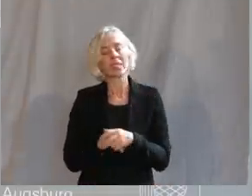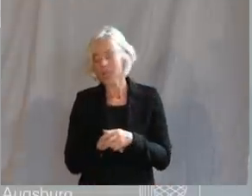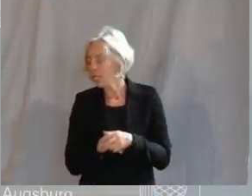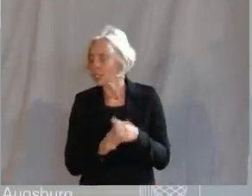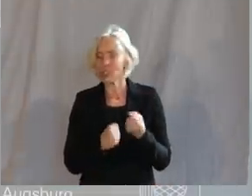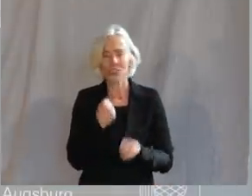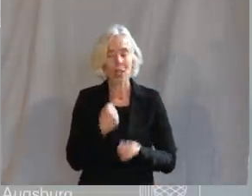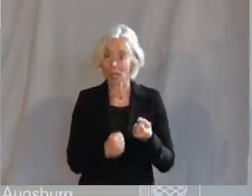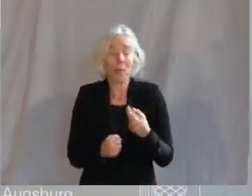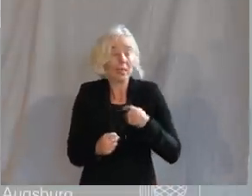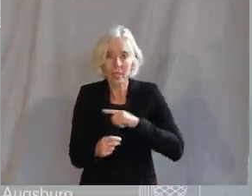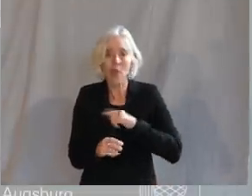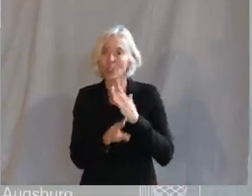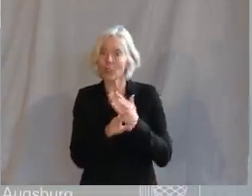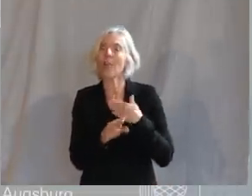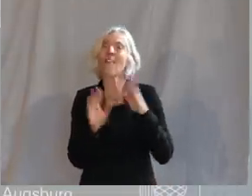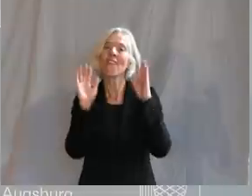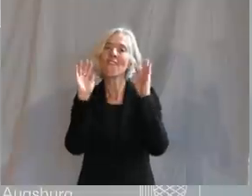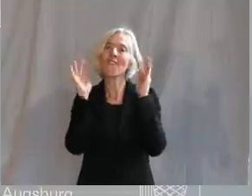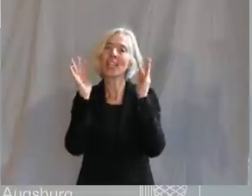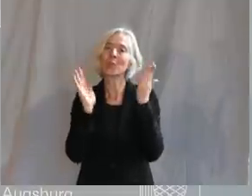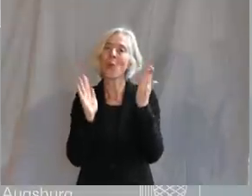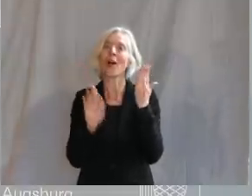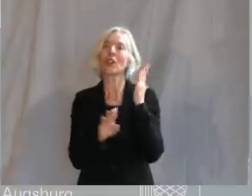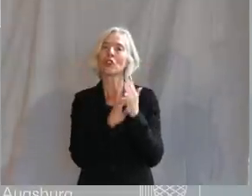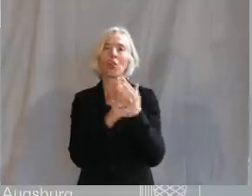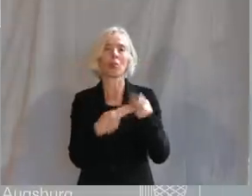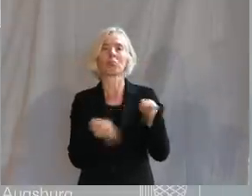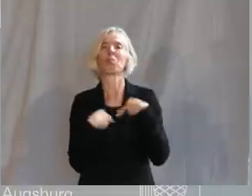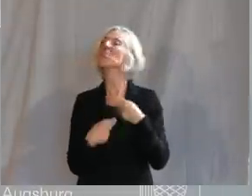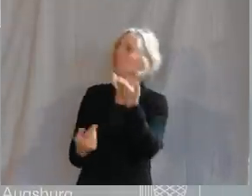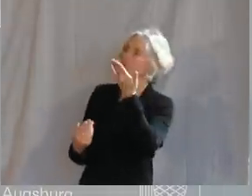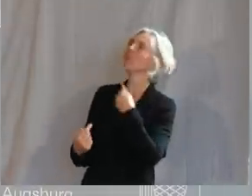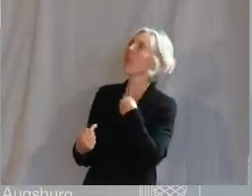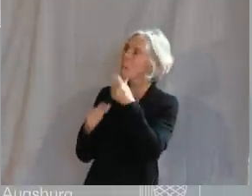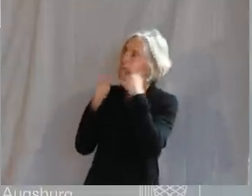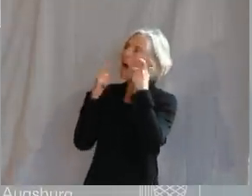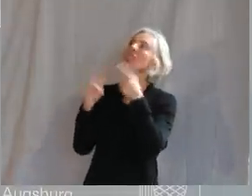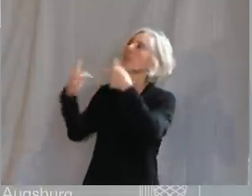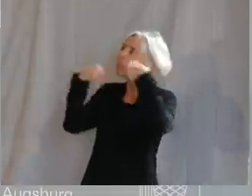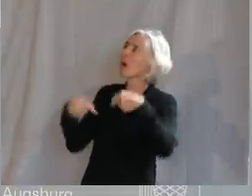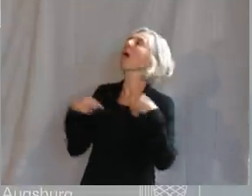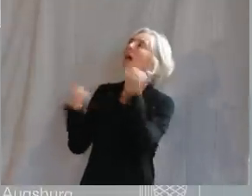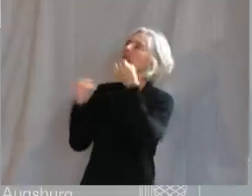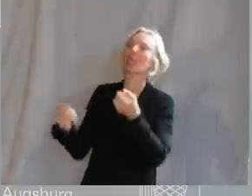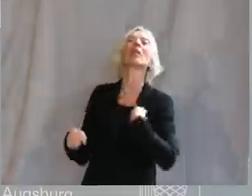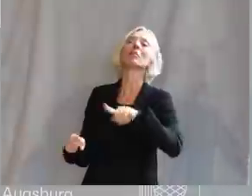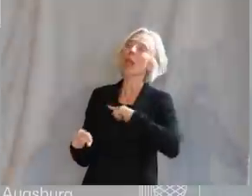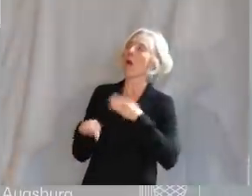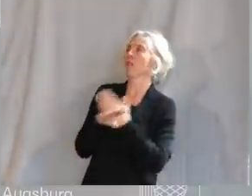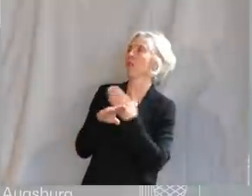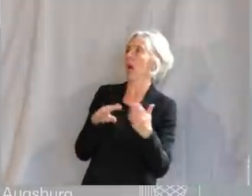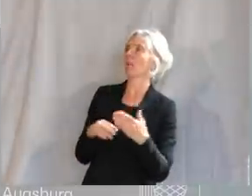lasse mir doch von Ihnen nicht vorschreiben, ob ich eine Maske tragen soll. Das ist meine eigene Entscheidung, ob ich Abstand halte. Und